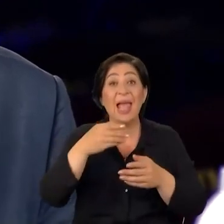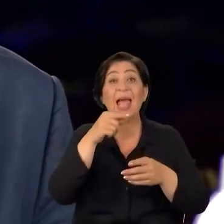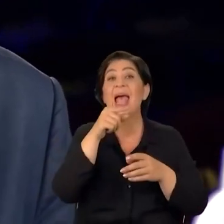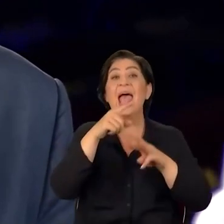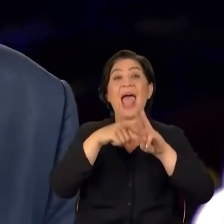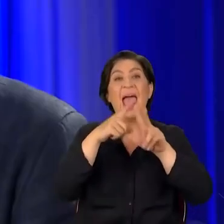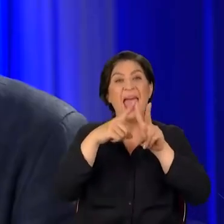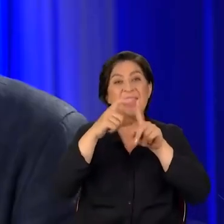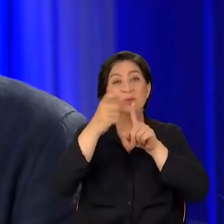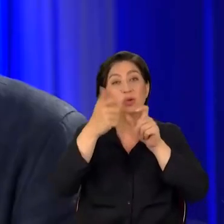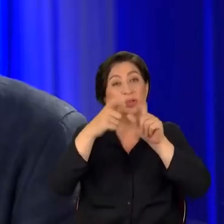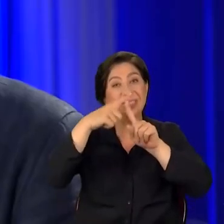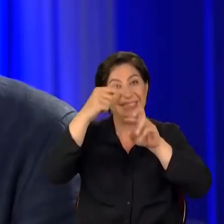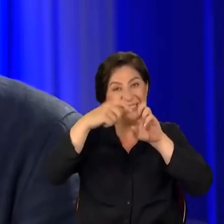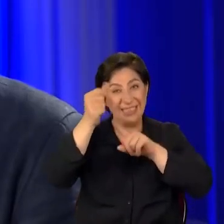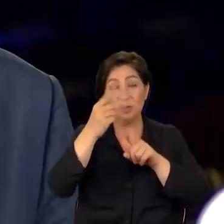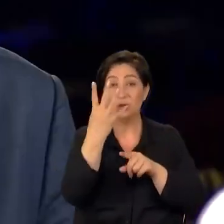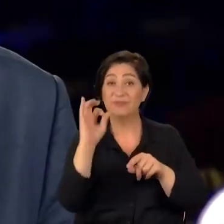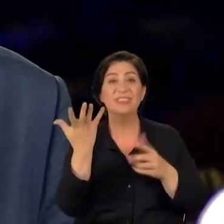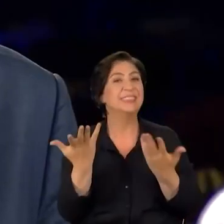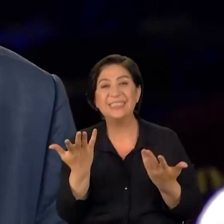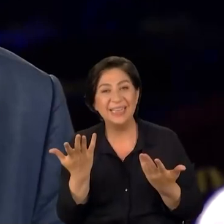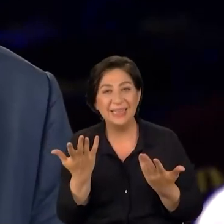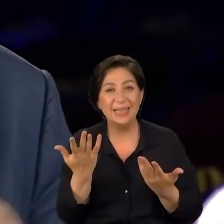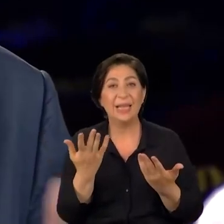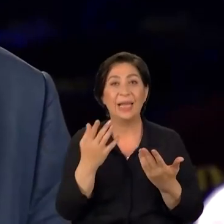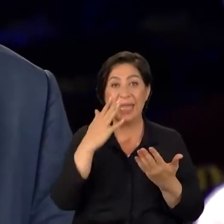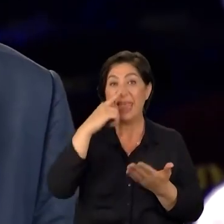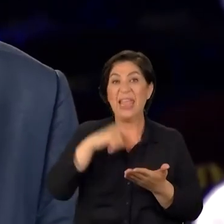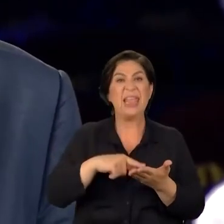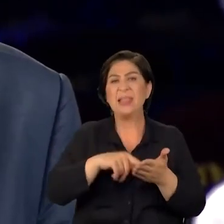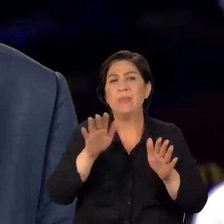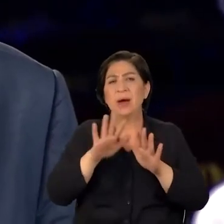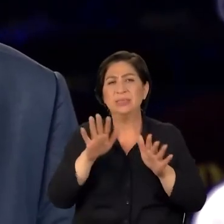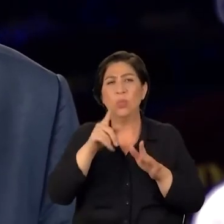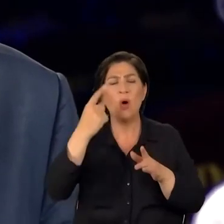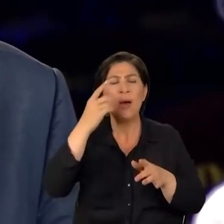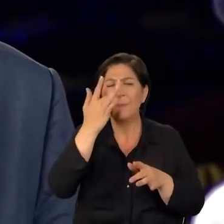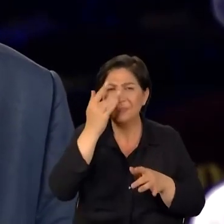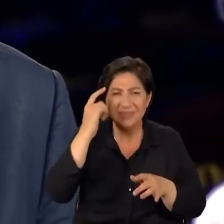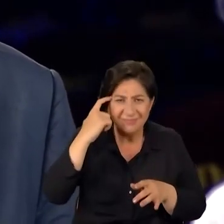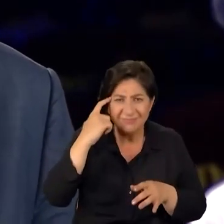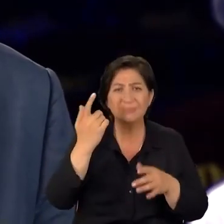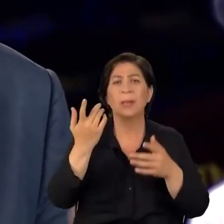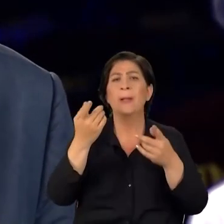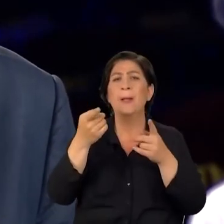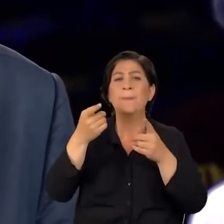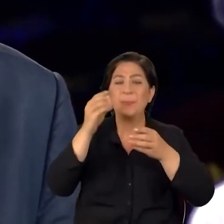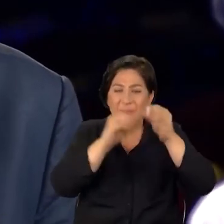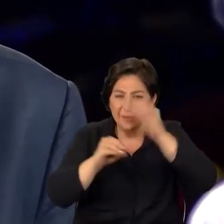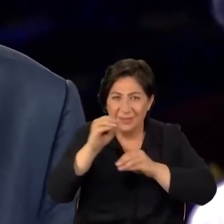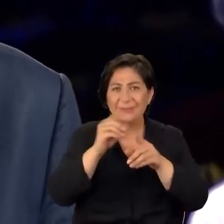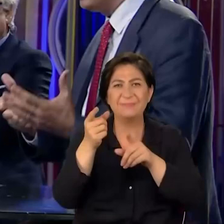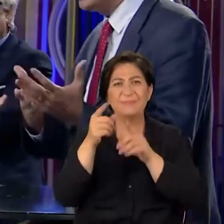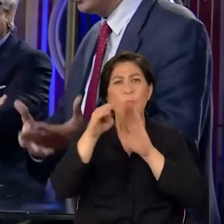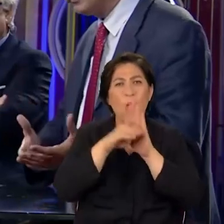4.0, ben saplama derken biraz onu kastettim. Bu Endüstri 4.0 tabii inanılmaz, işte bu yapay zeka, blockchain, inanılmaz tartışmalar yapılıyor.